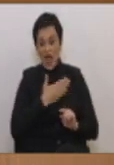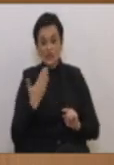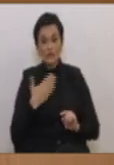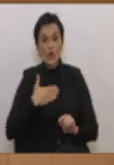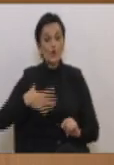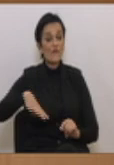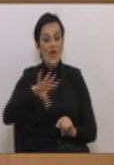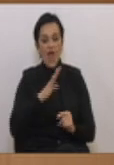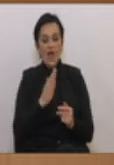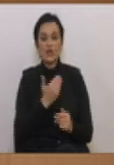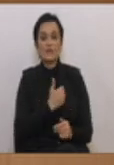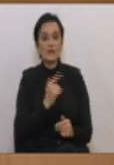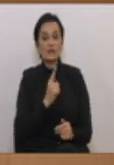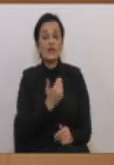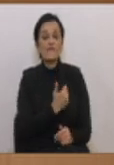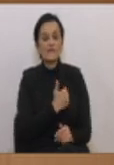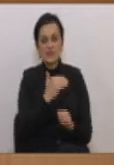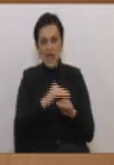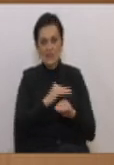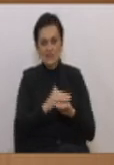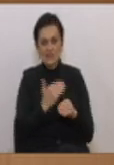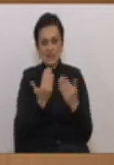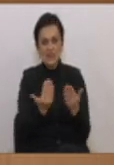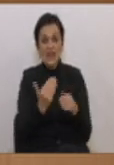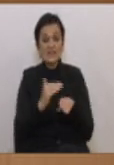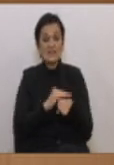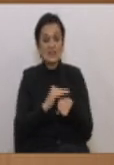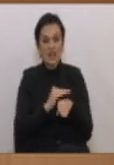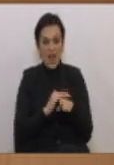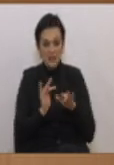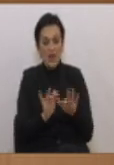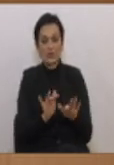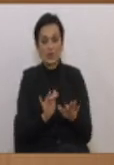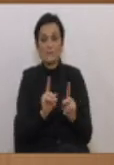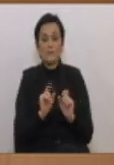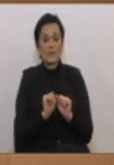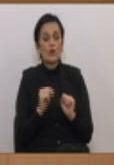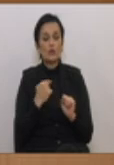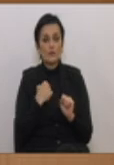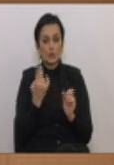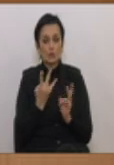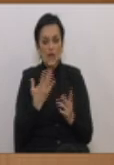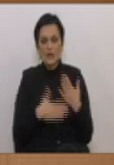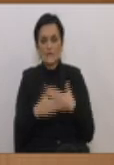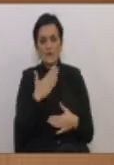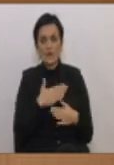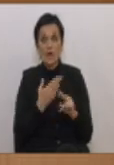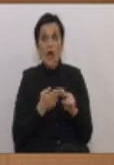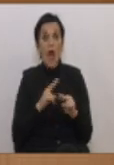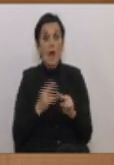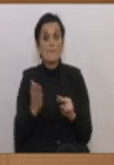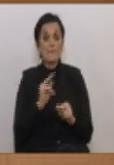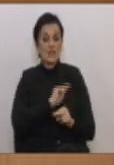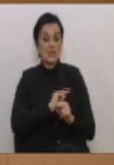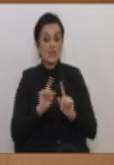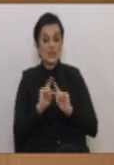ქვეყანა, არამედ გვინდა სიკეთისთვის, სიკეთეში. არ შეიძლება, რომ არ გვიხაროდეს ამ ინსტიტუციის არსებობა,